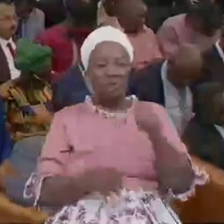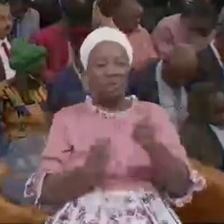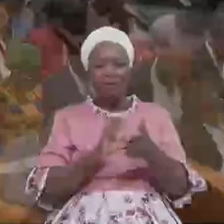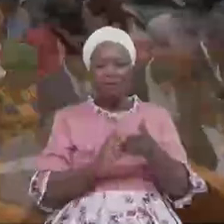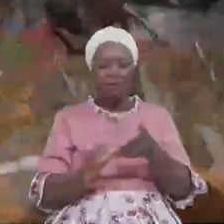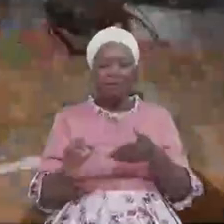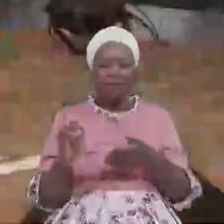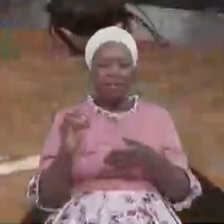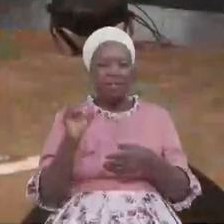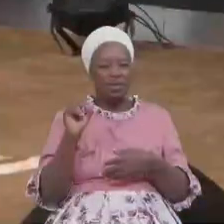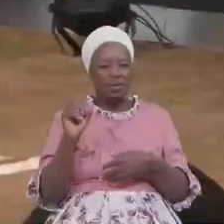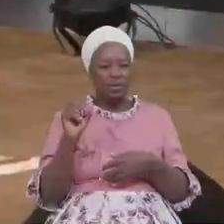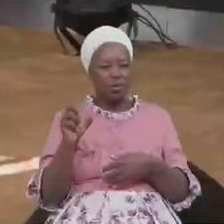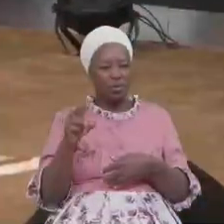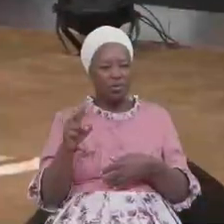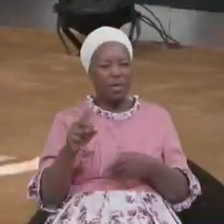verset